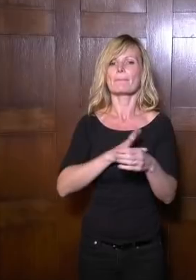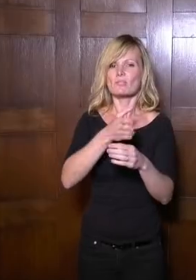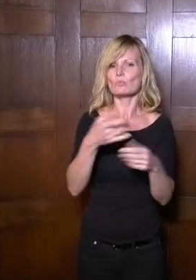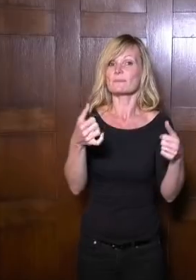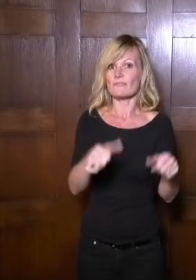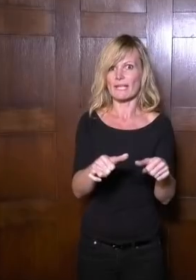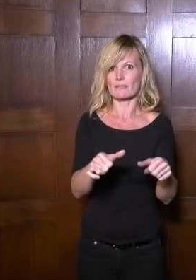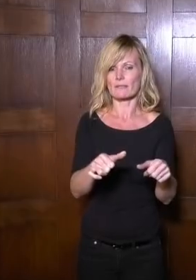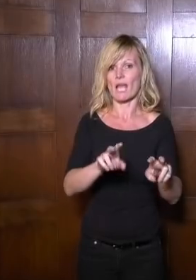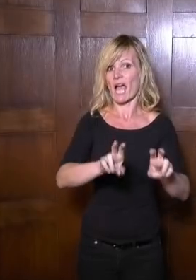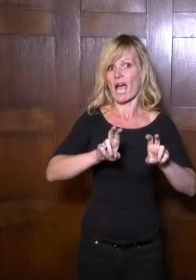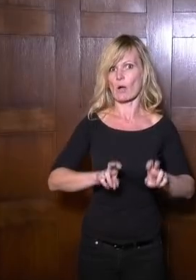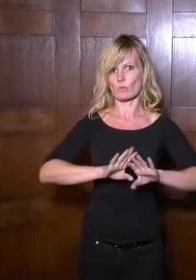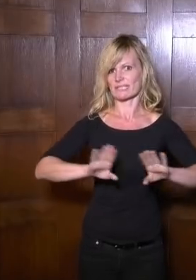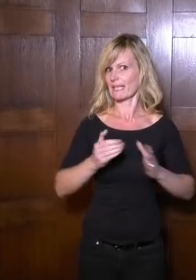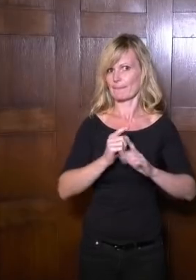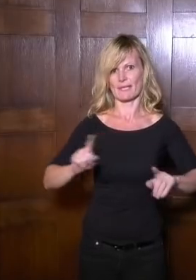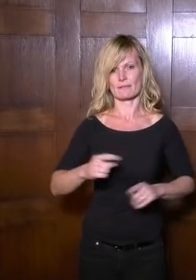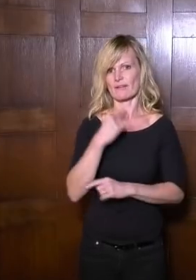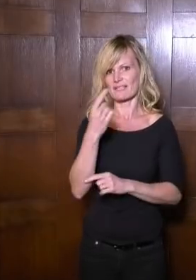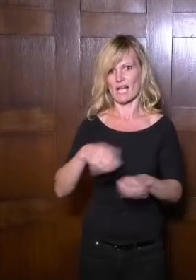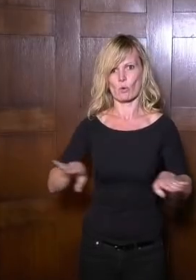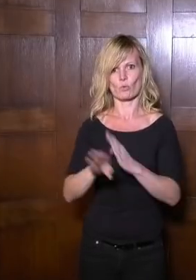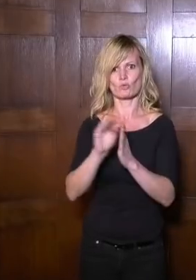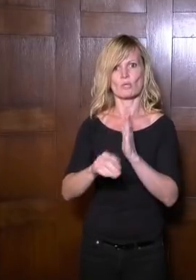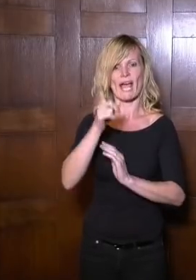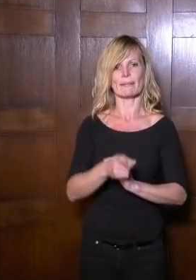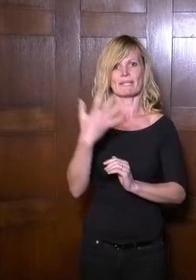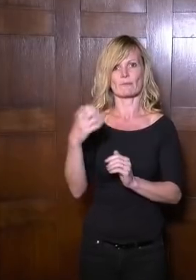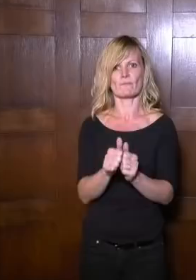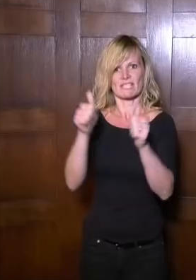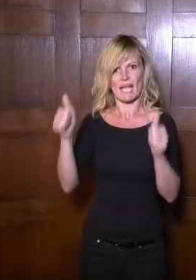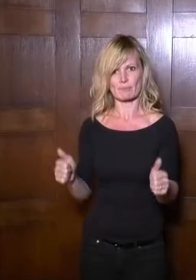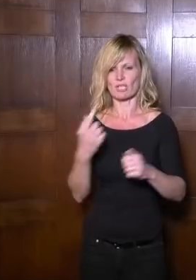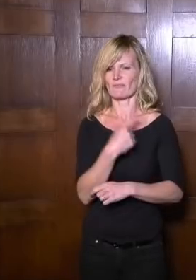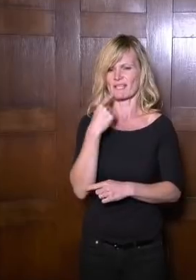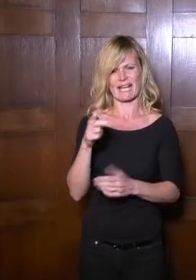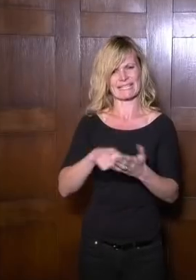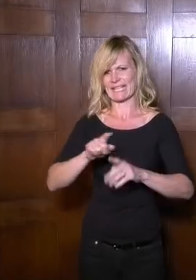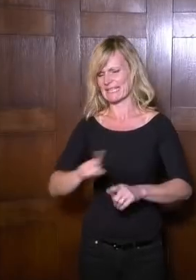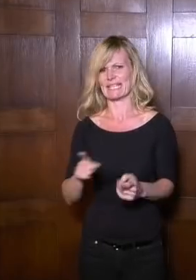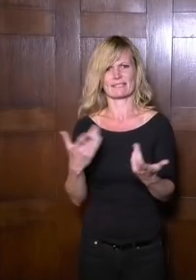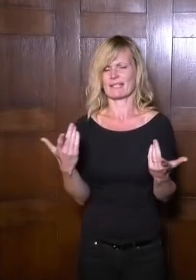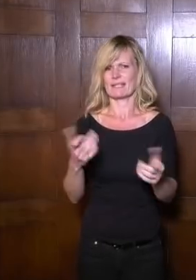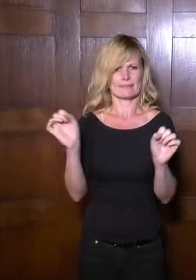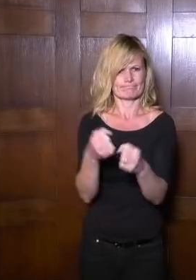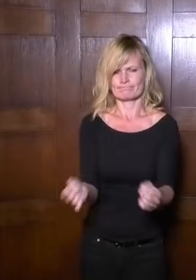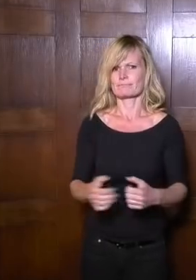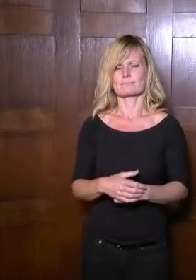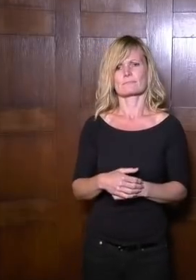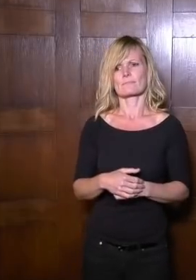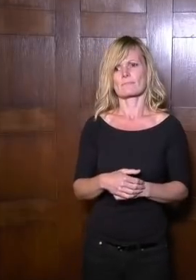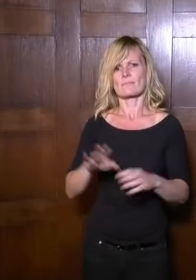gesagt hat, in einer Grundschule 1,50 Meter Abstand, da waren wir alle miteinander der Meinung, das geht nicht, das kann man nicht machen. Und wir haben es den